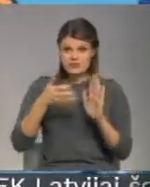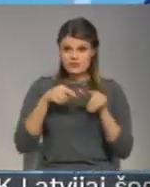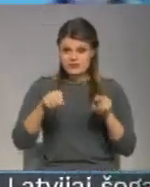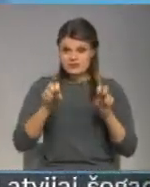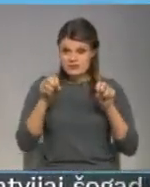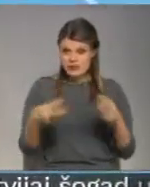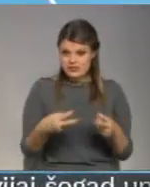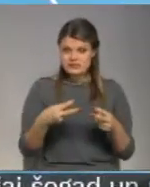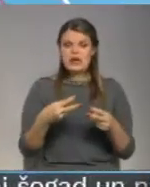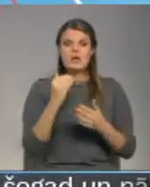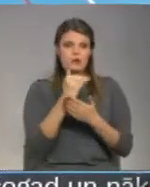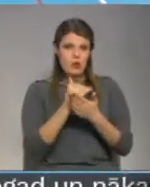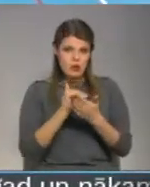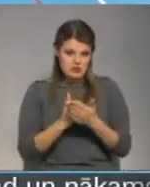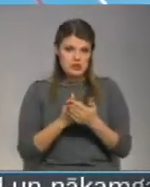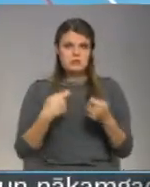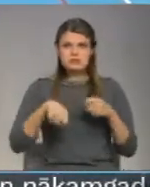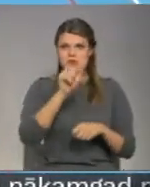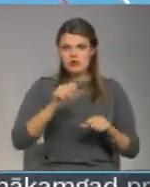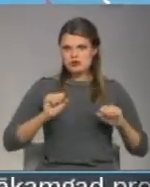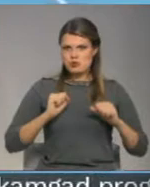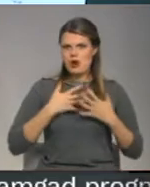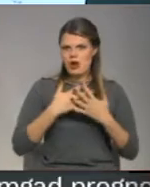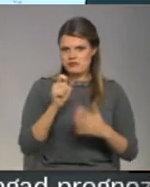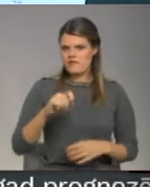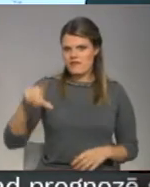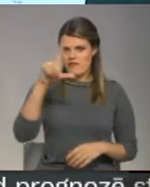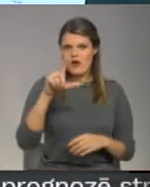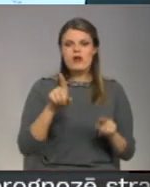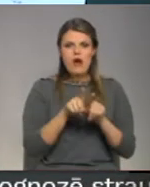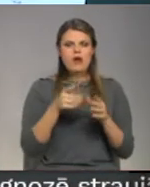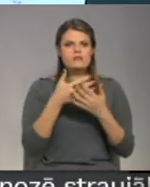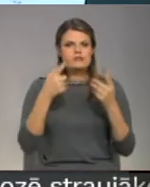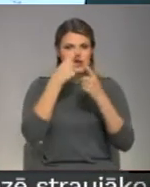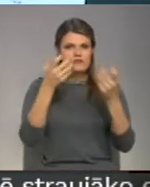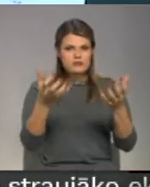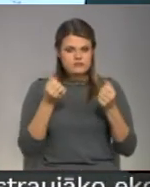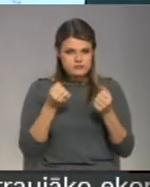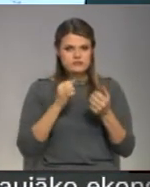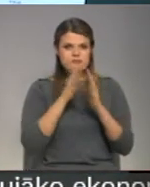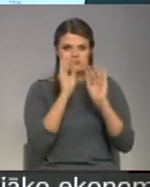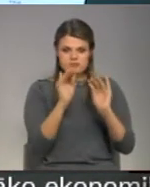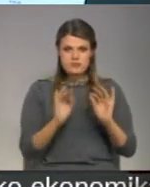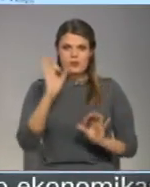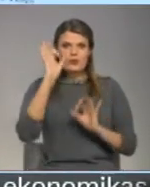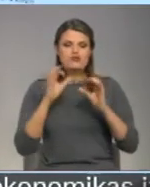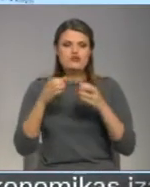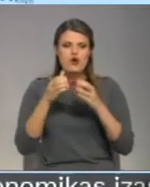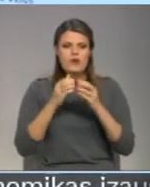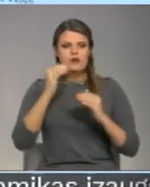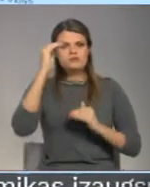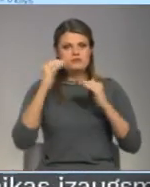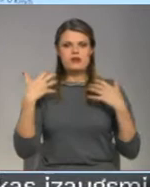šo sistēmu, spēlētāja sportiskā atdeve palielinājusies. Turklāt iegūtie dati veido spēlētāja reitingu komandā un